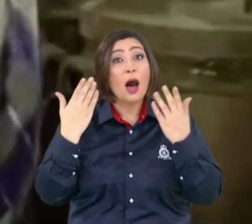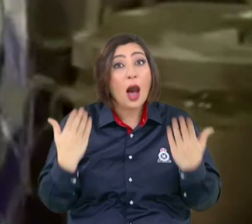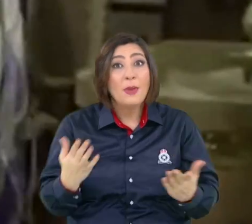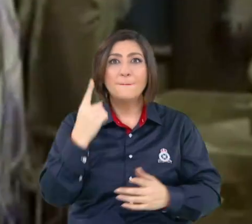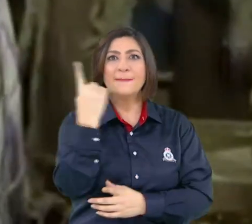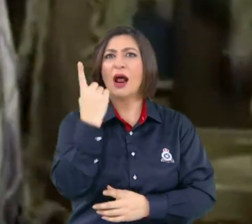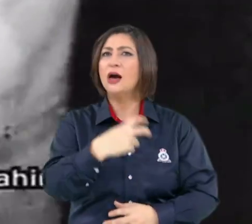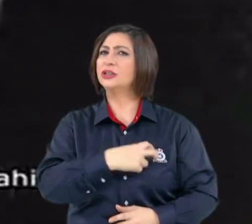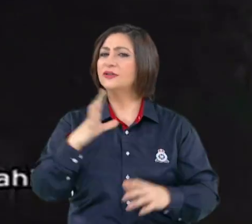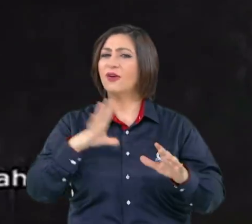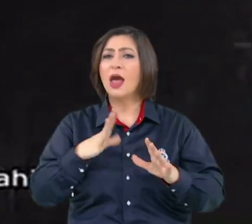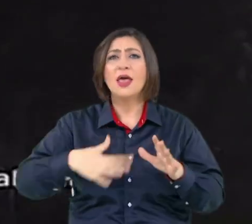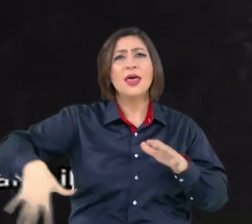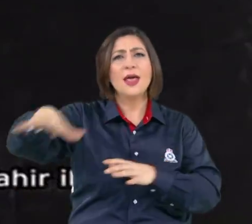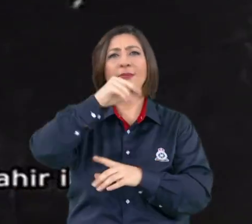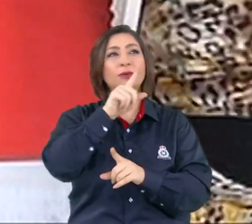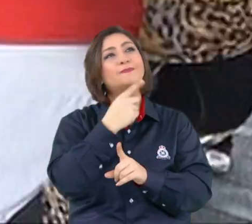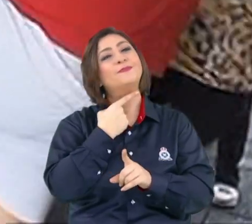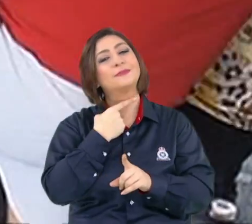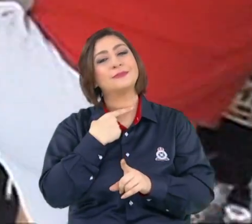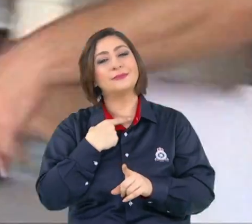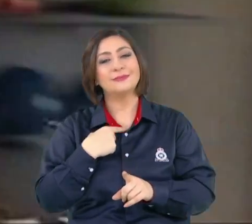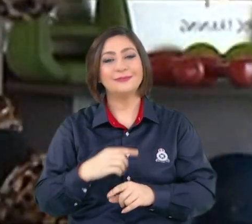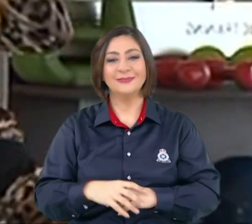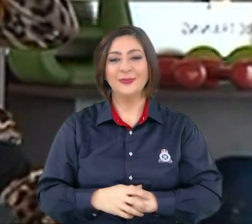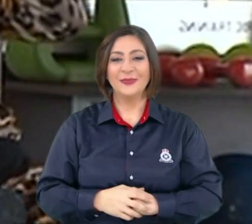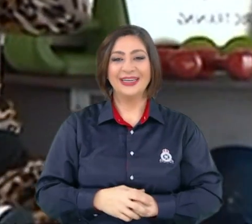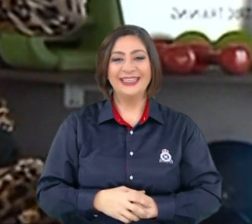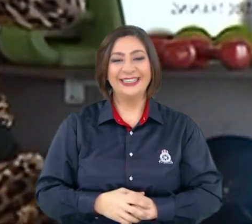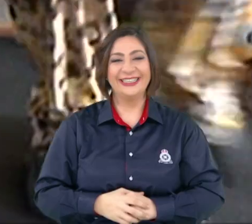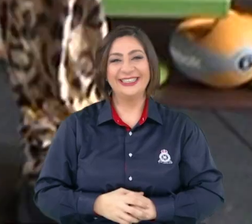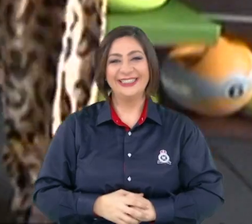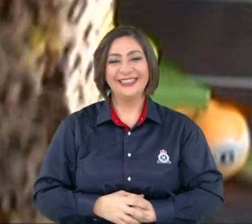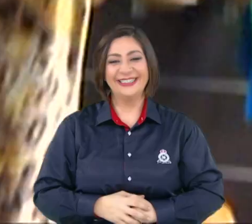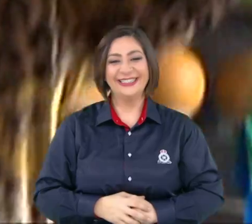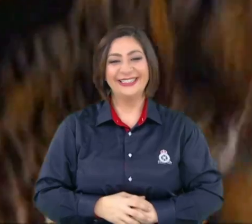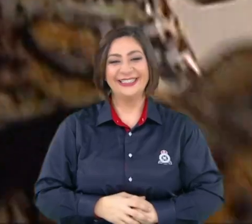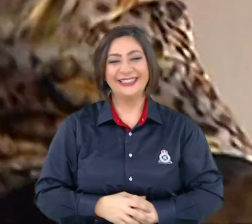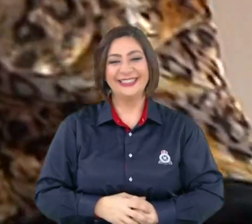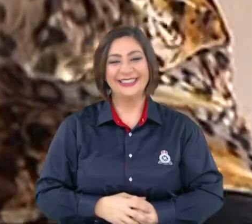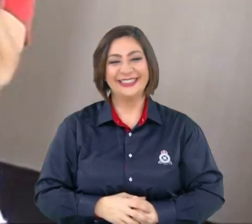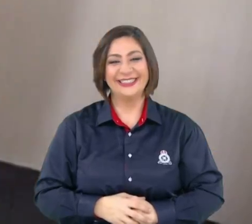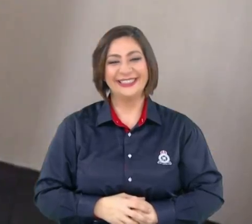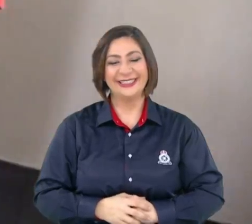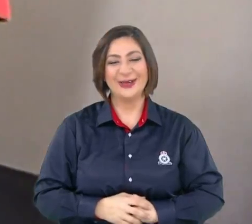bir aşk vardı ki hepimiz ona imrendik. Only you